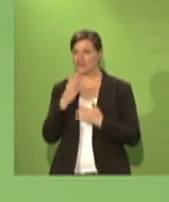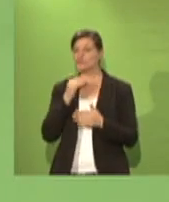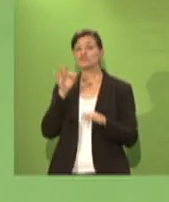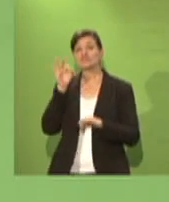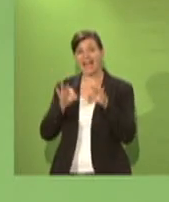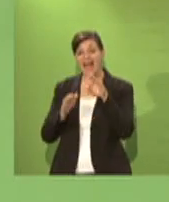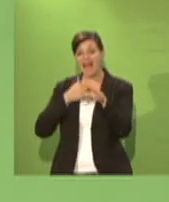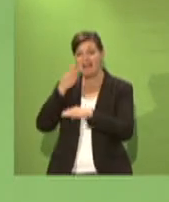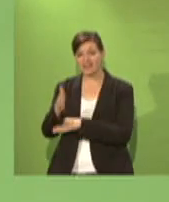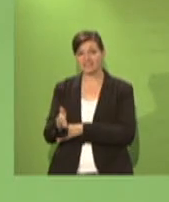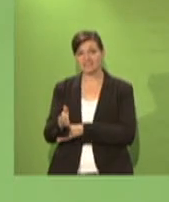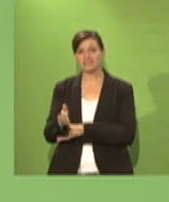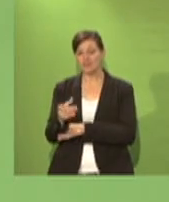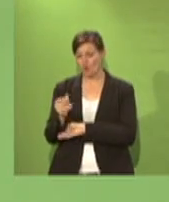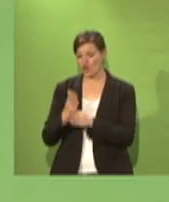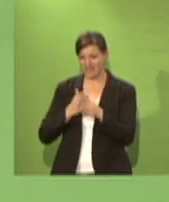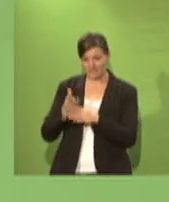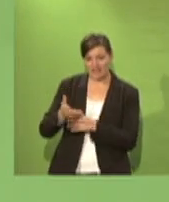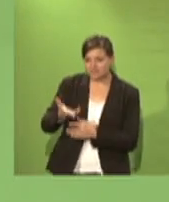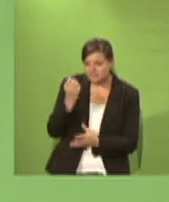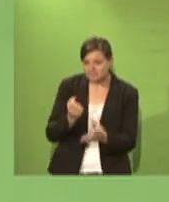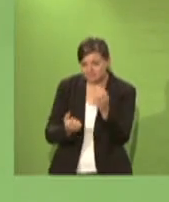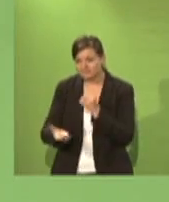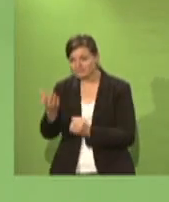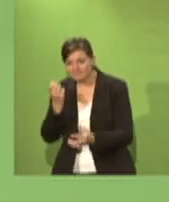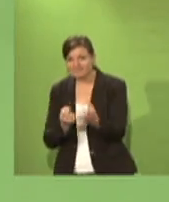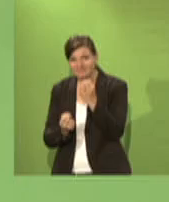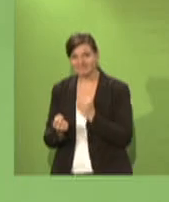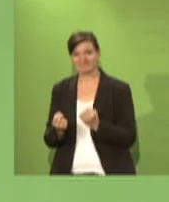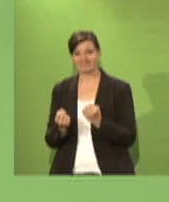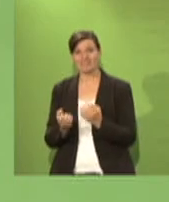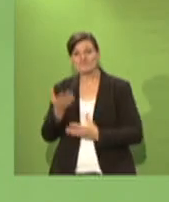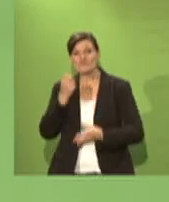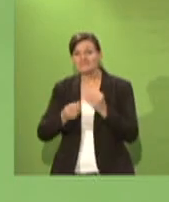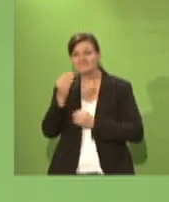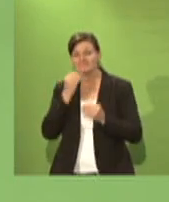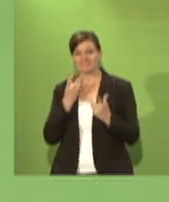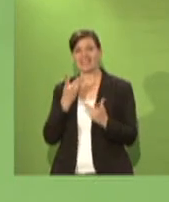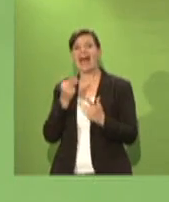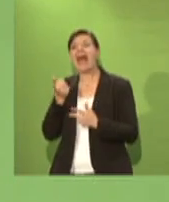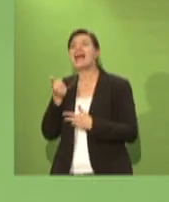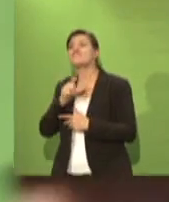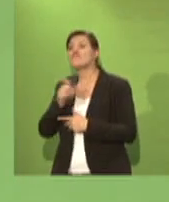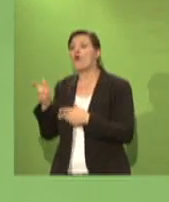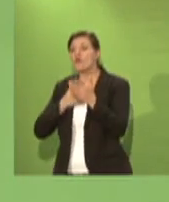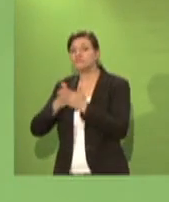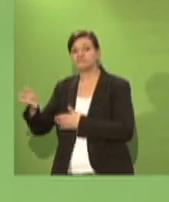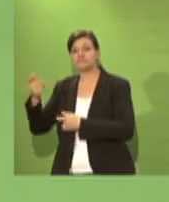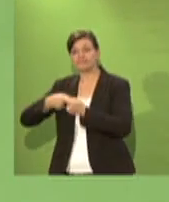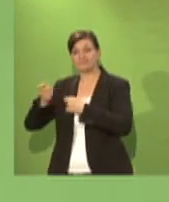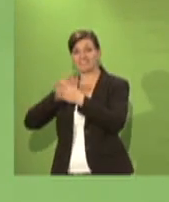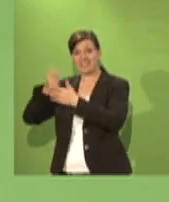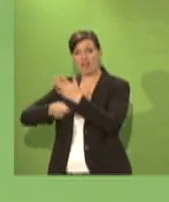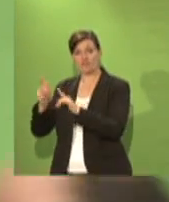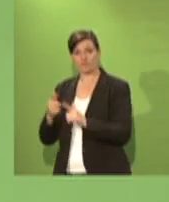dann brauche ich eine Woche nicht einkaufen. Ich brauche dann kein Geschäft, weil... Wenn ich dazu in der Lage bin und noch körperlich das kann, kann ich